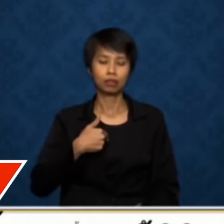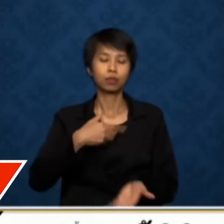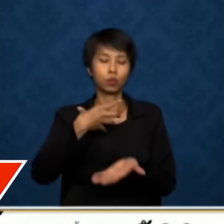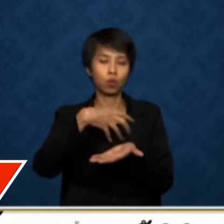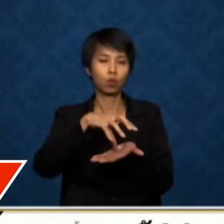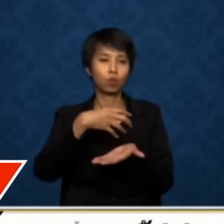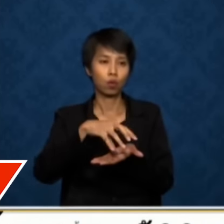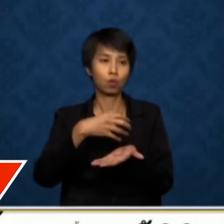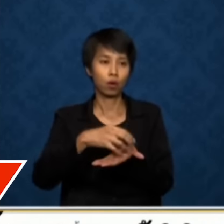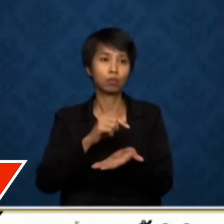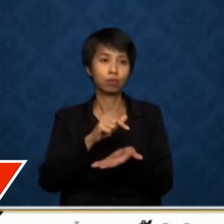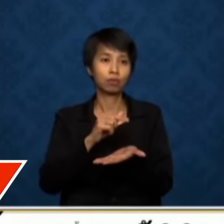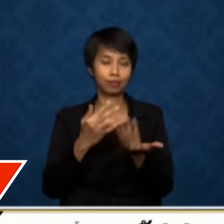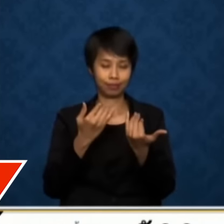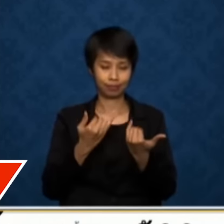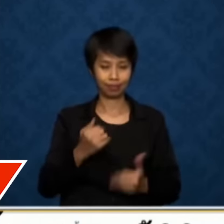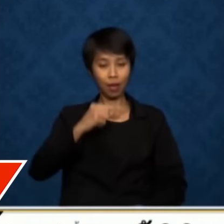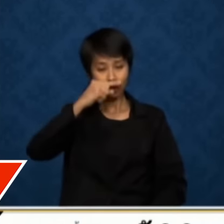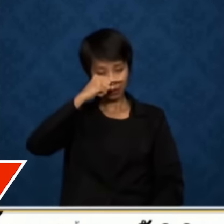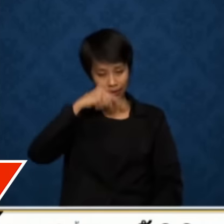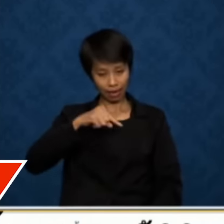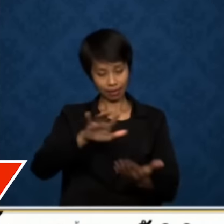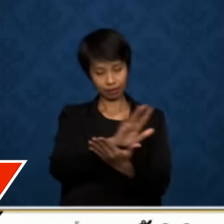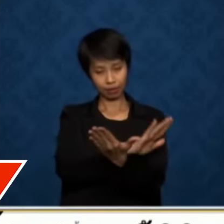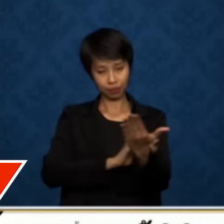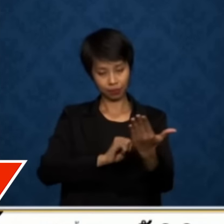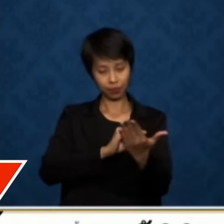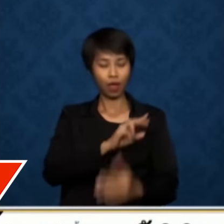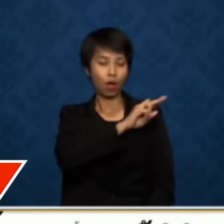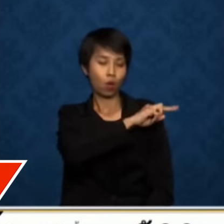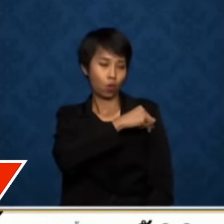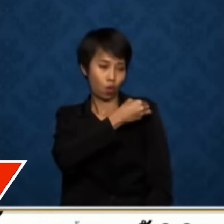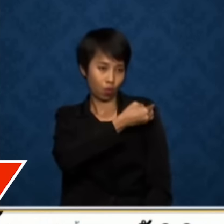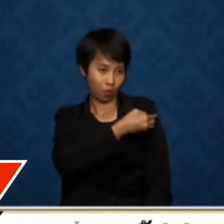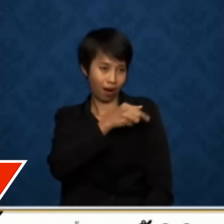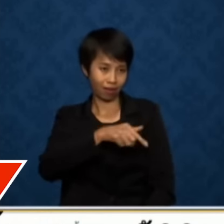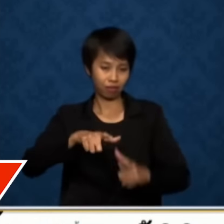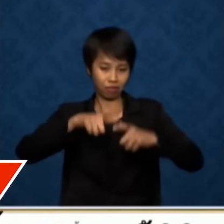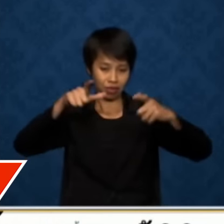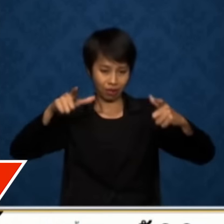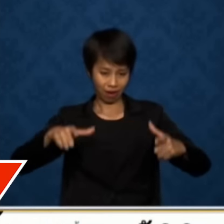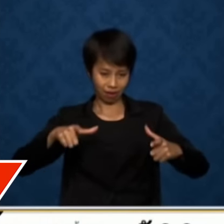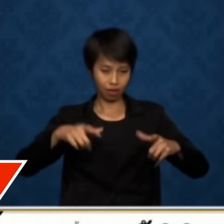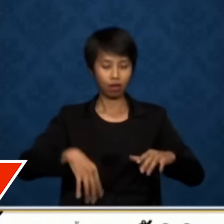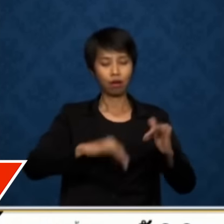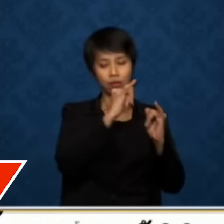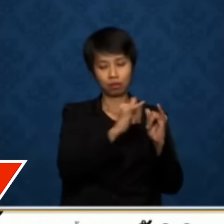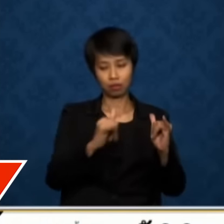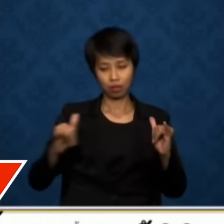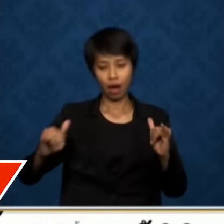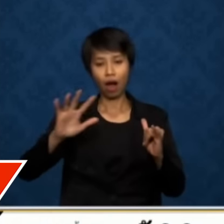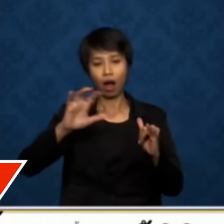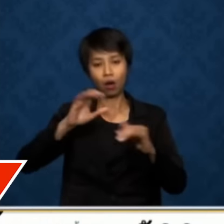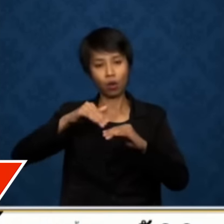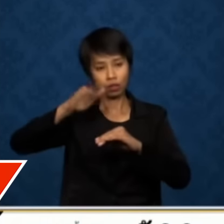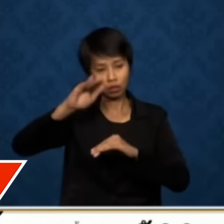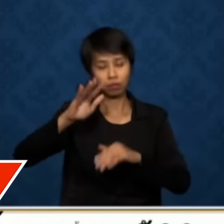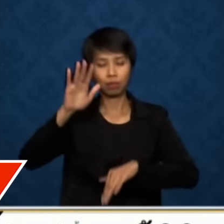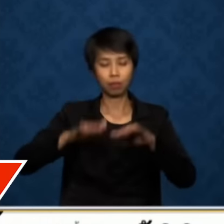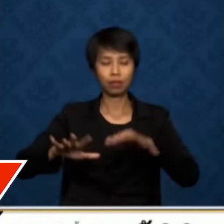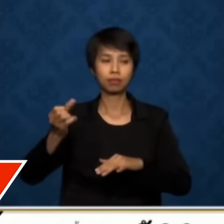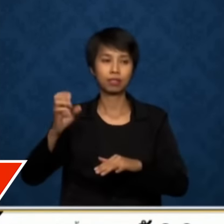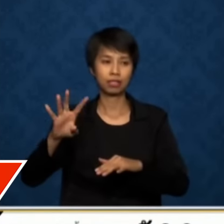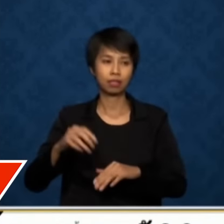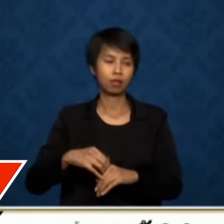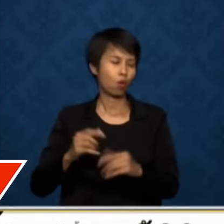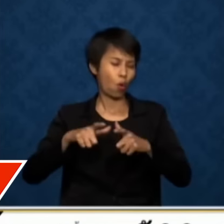ครับในประเทศไทยเนี่ยมีโรงพยาบาลขนาดใหญ่เกิน500เตียงนะทั้งประเทศนะครับประมาณ 14-15 โรงเท่านั้นเองใหญ่ที่สุดคือศิริ